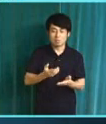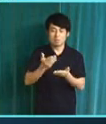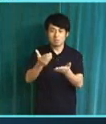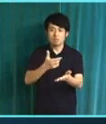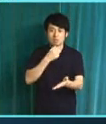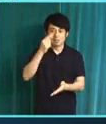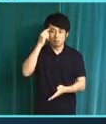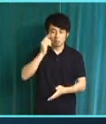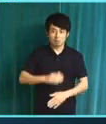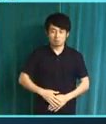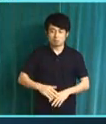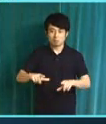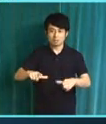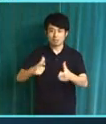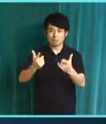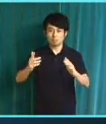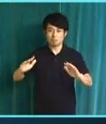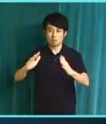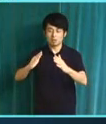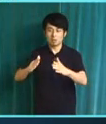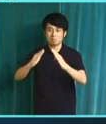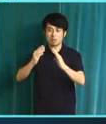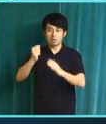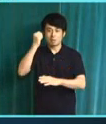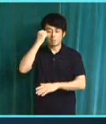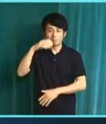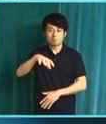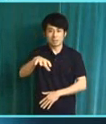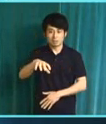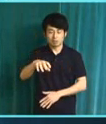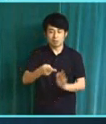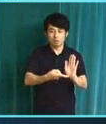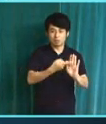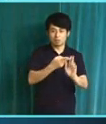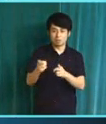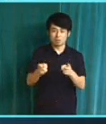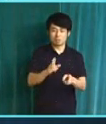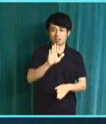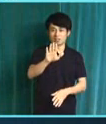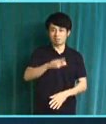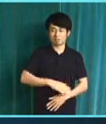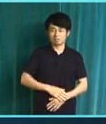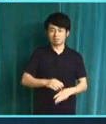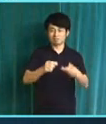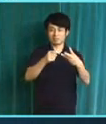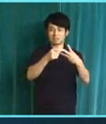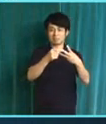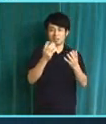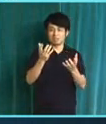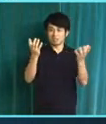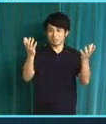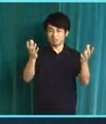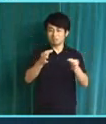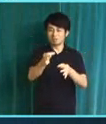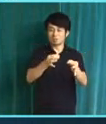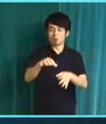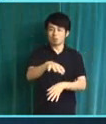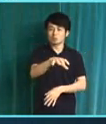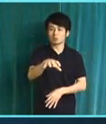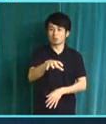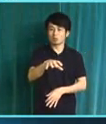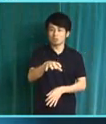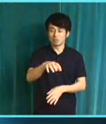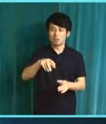備えて国内外からの観光客を迎えます。2つ目はにぎわいです。商業ゾーンでは地